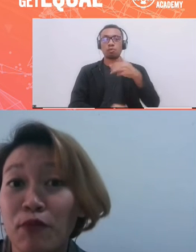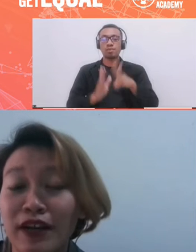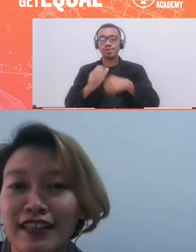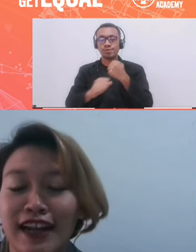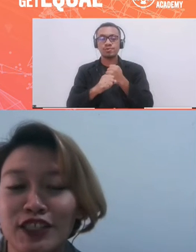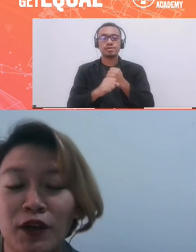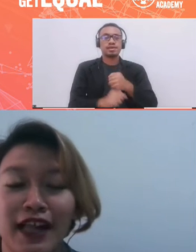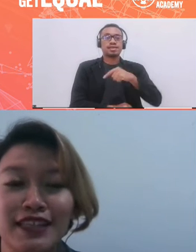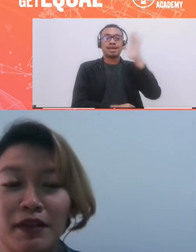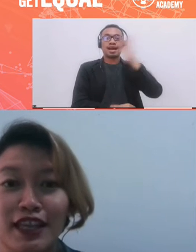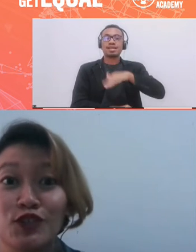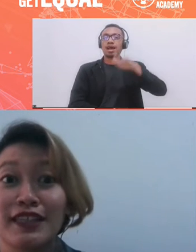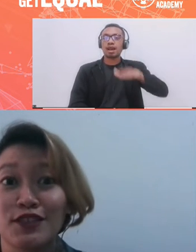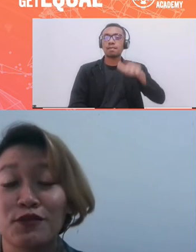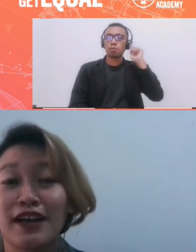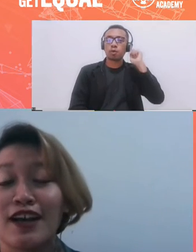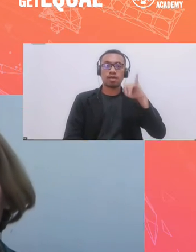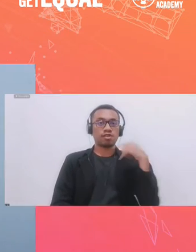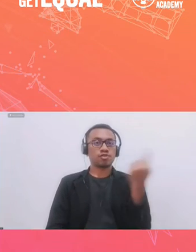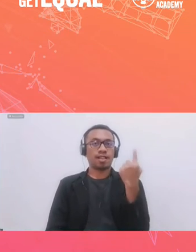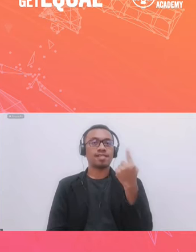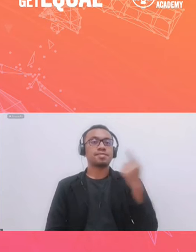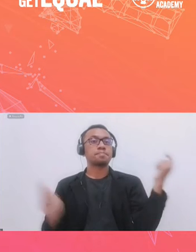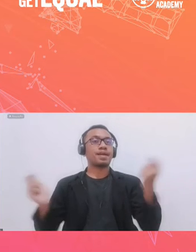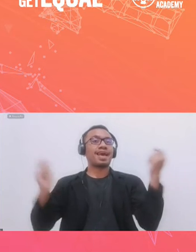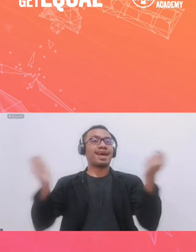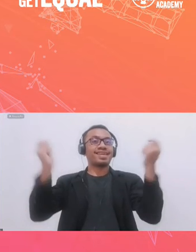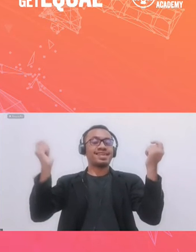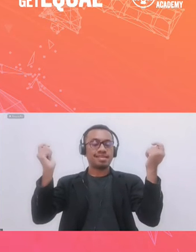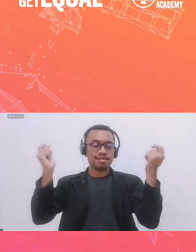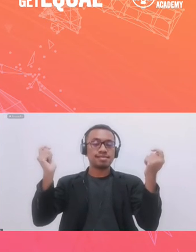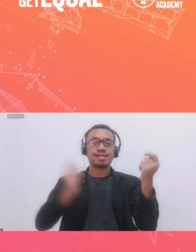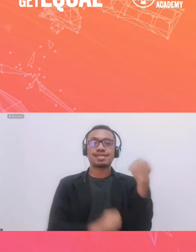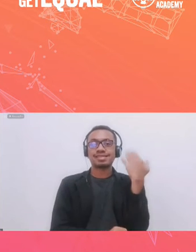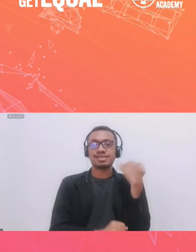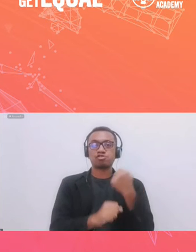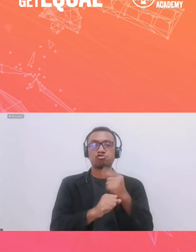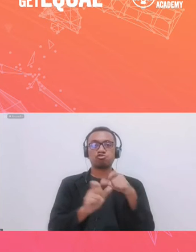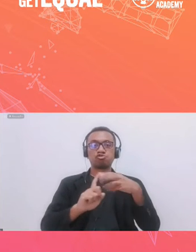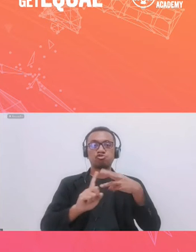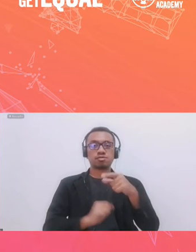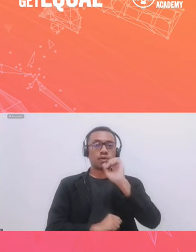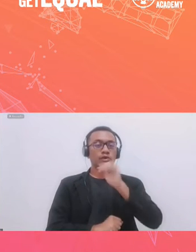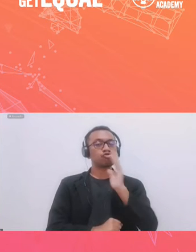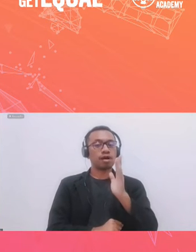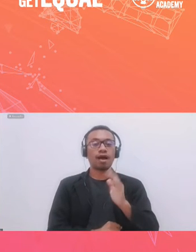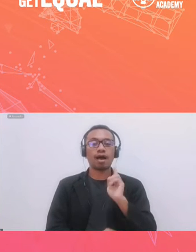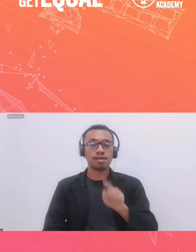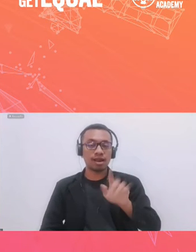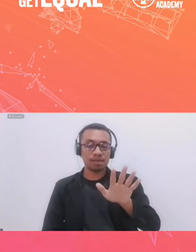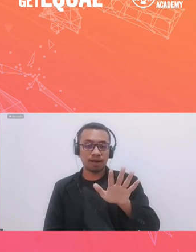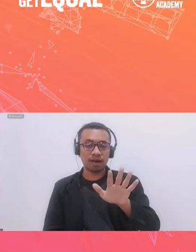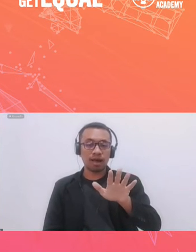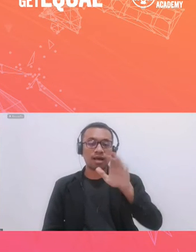Anak Perempuan Internasional, seperti yang juga tadi sudah Kak Guster sampaikan, 5 anak perempuan luar biasa telah